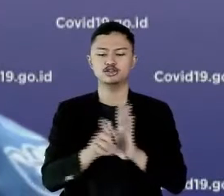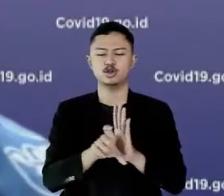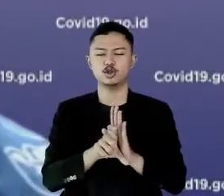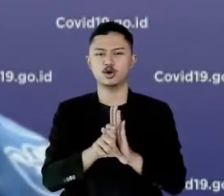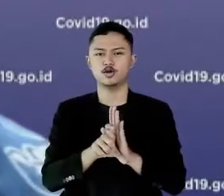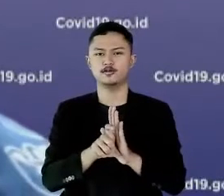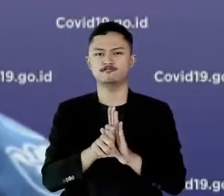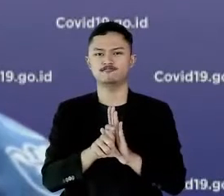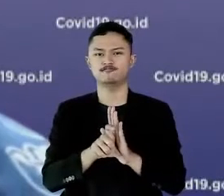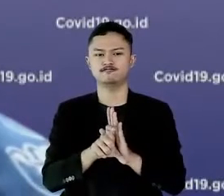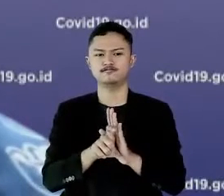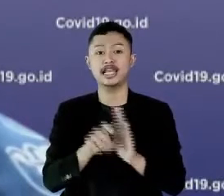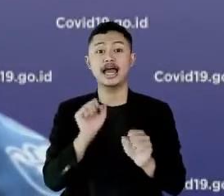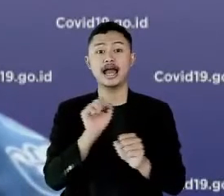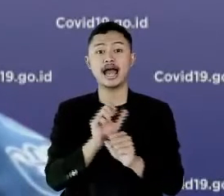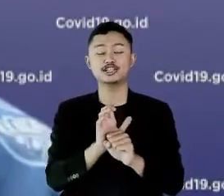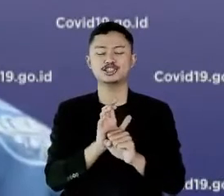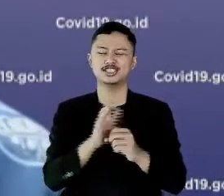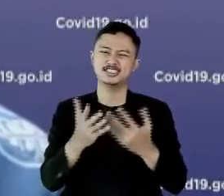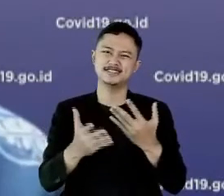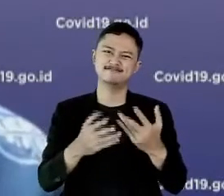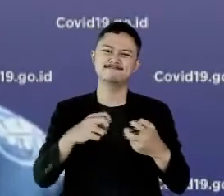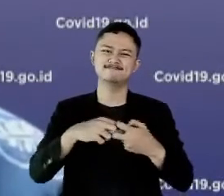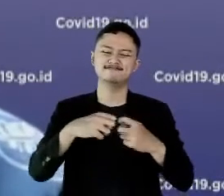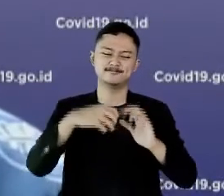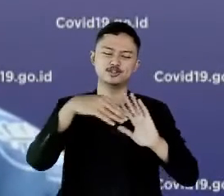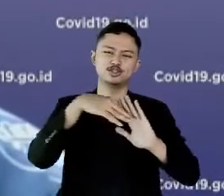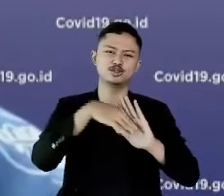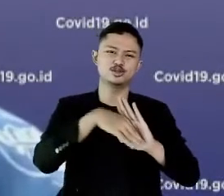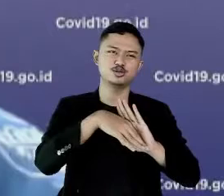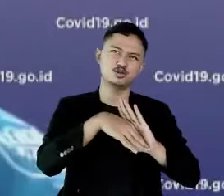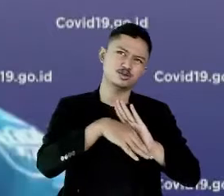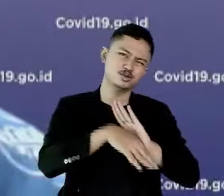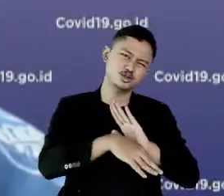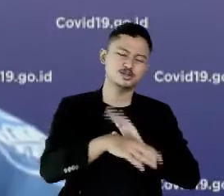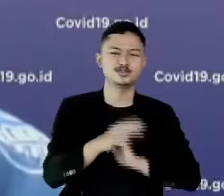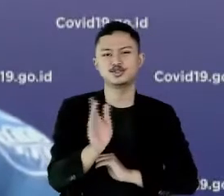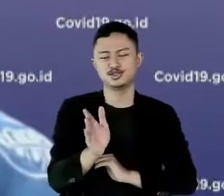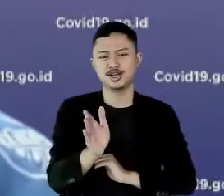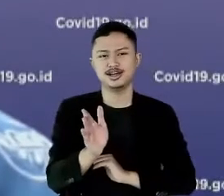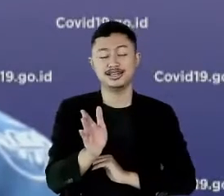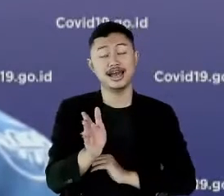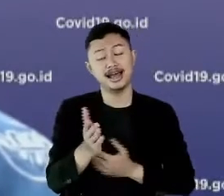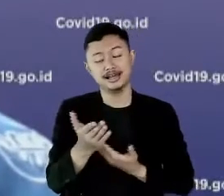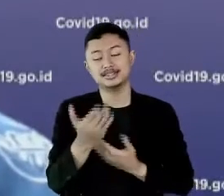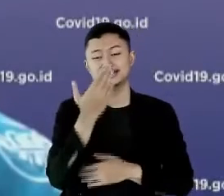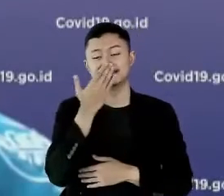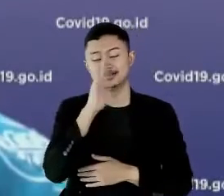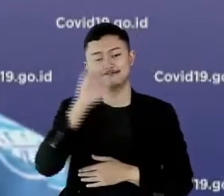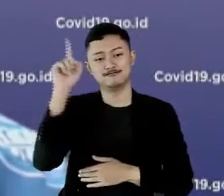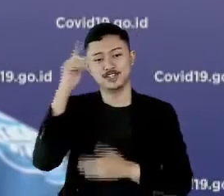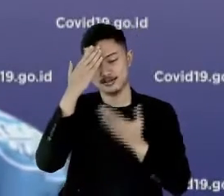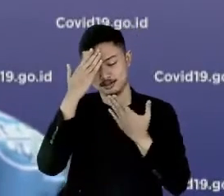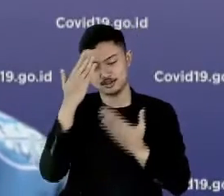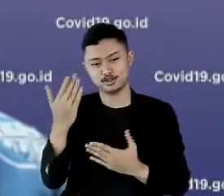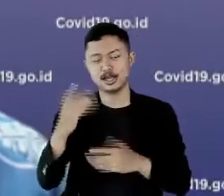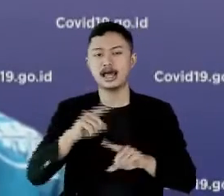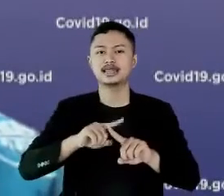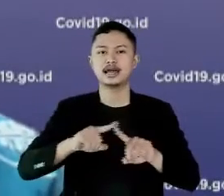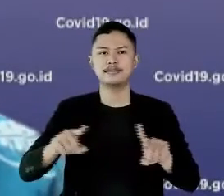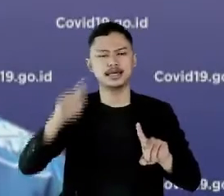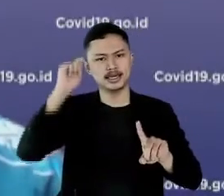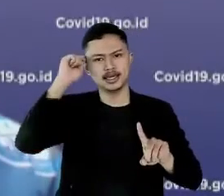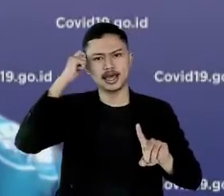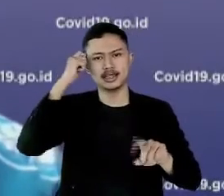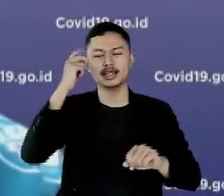tingkat penularannya sudah pandemi COVID-19 di Indonesia, ya. Ya, kita bersyukur untuk hal tersebut. Tapi kita harus